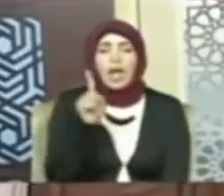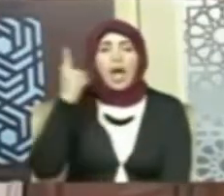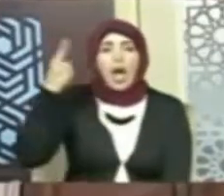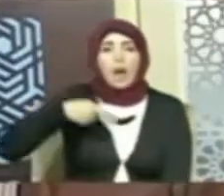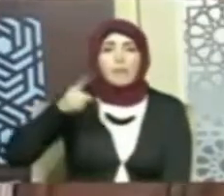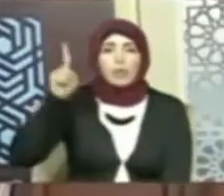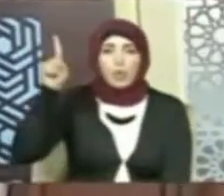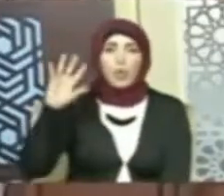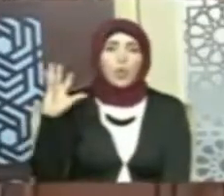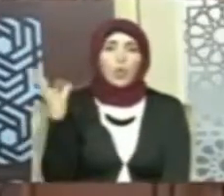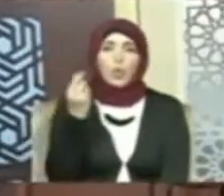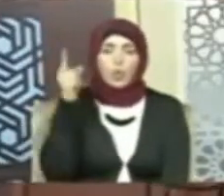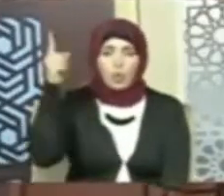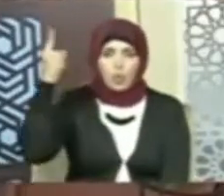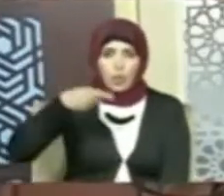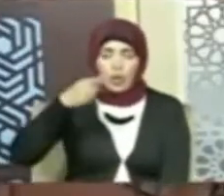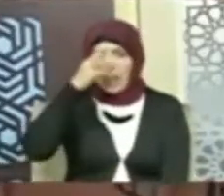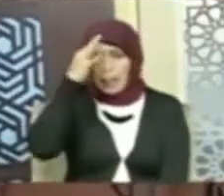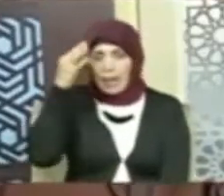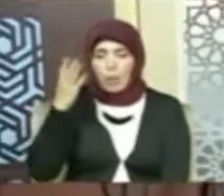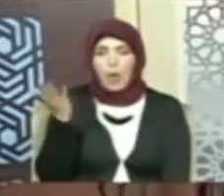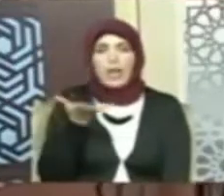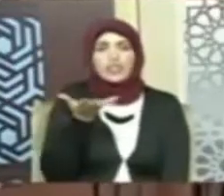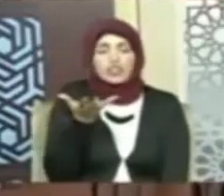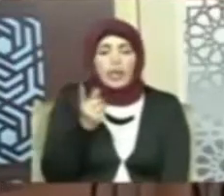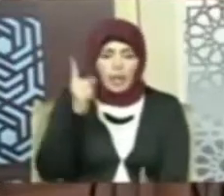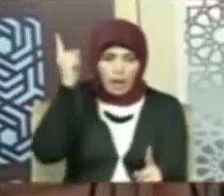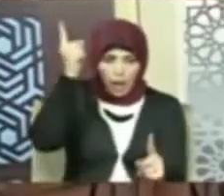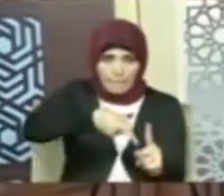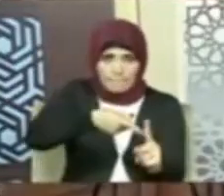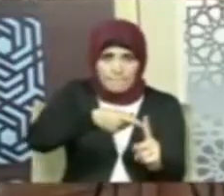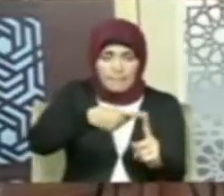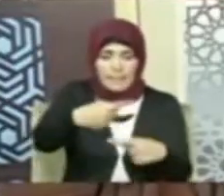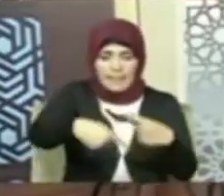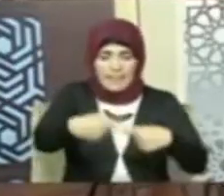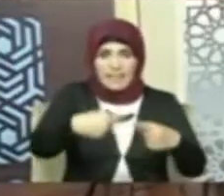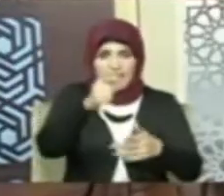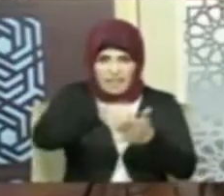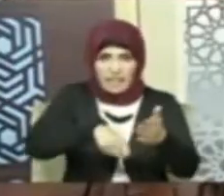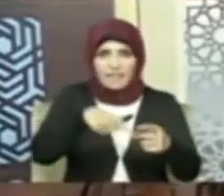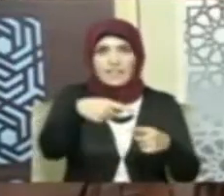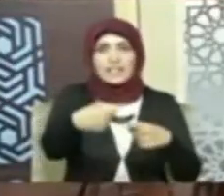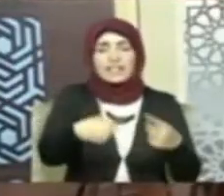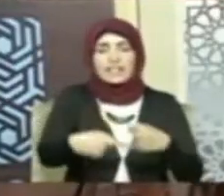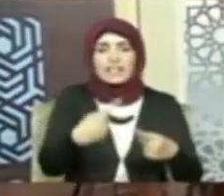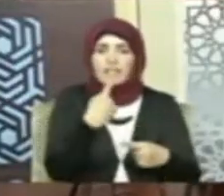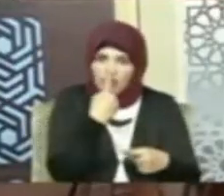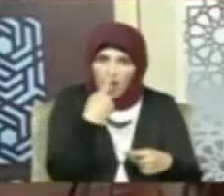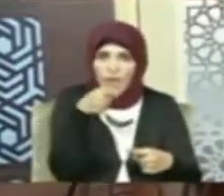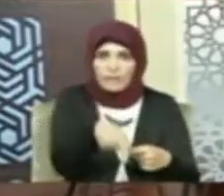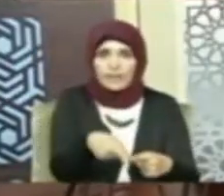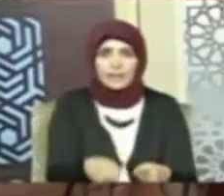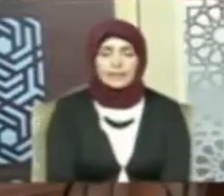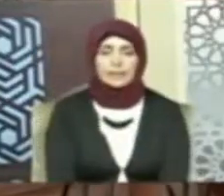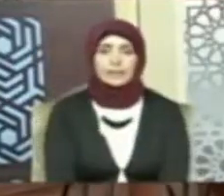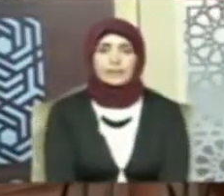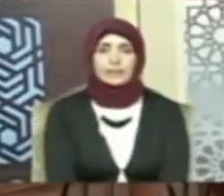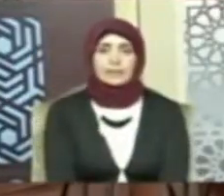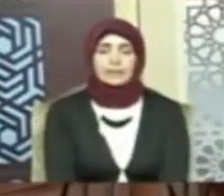أمره إذا أراد شيئا أن يقول له كن فيكون.